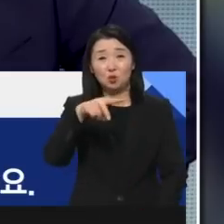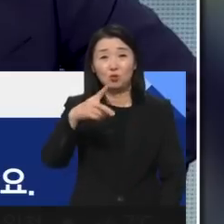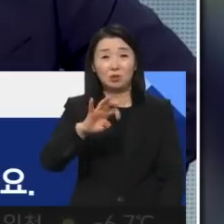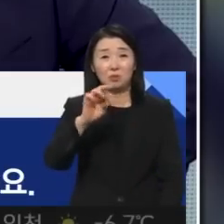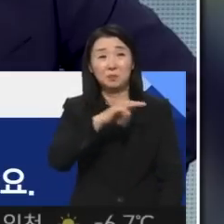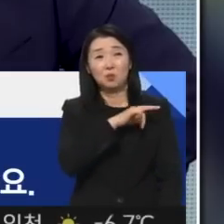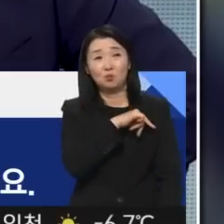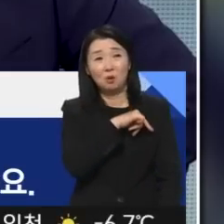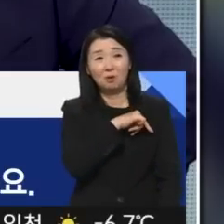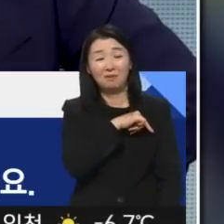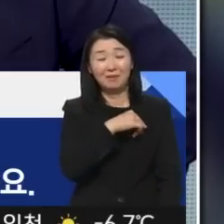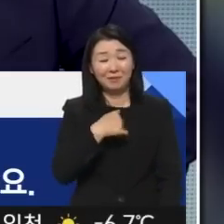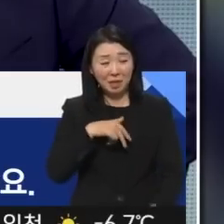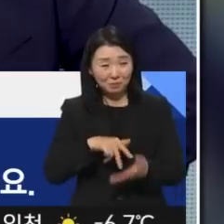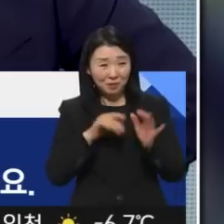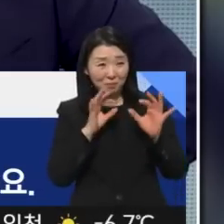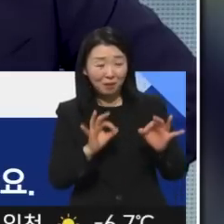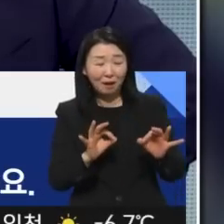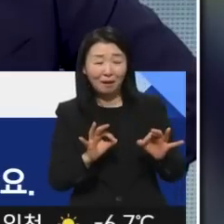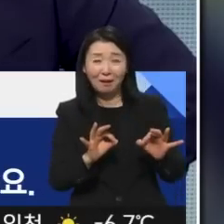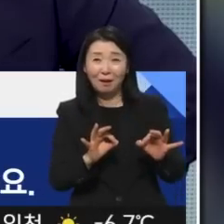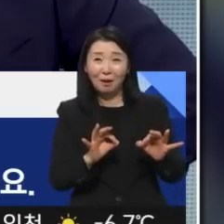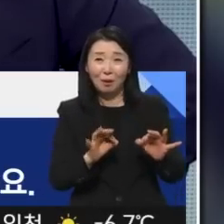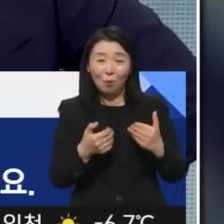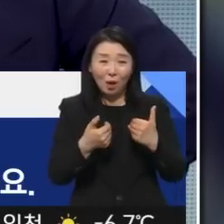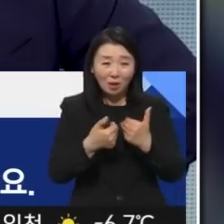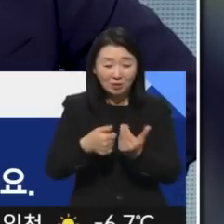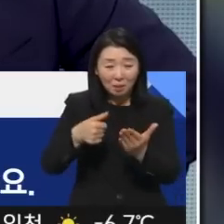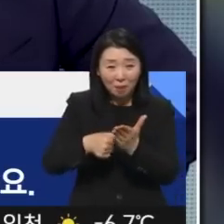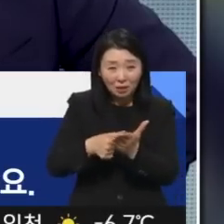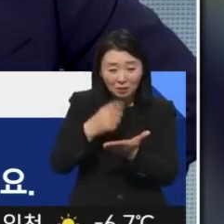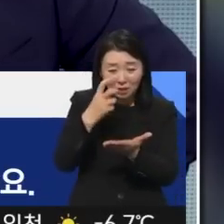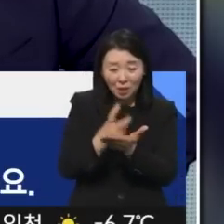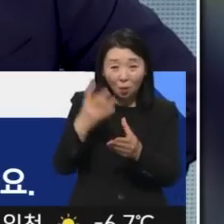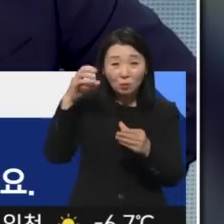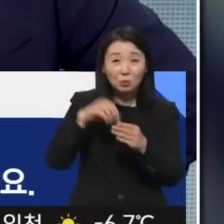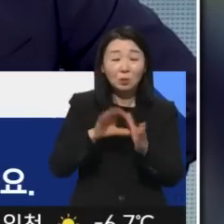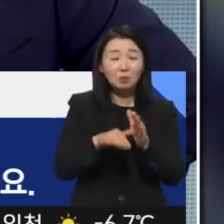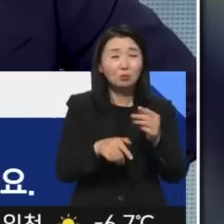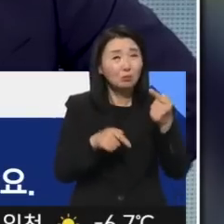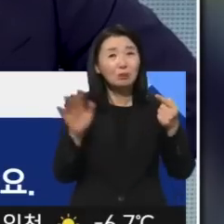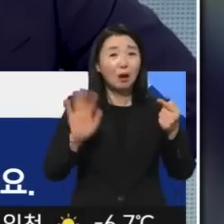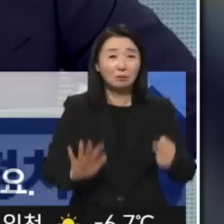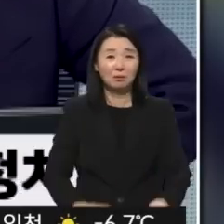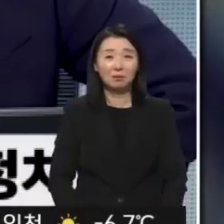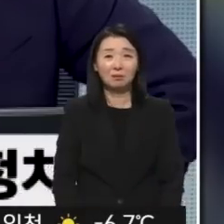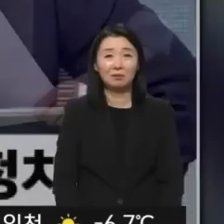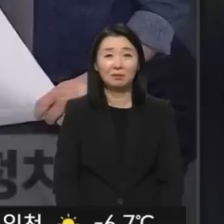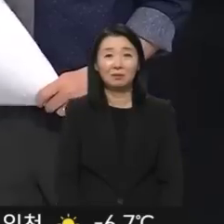유승민 의원은 제가 보기에 역선택 방지 문항을 적용했을 땐 지금도 1등이 아니거든요.